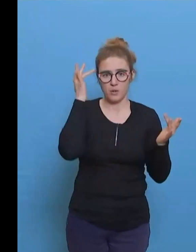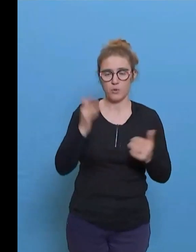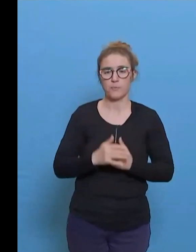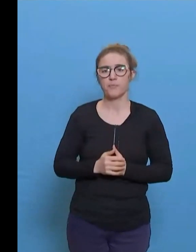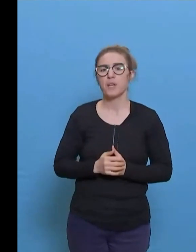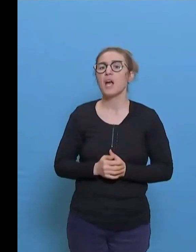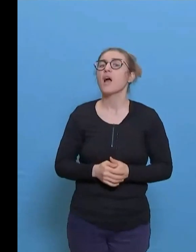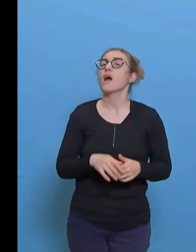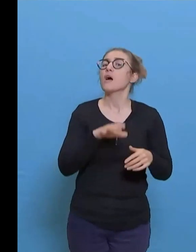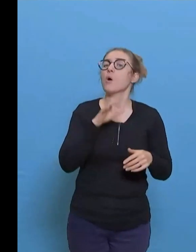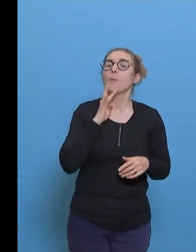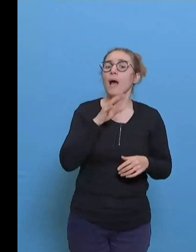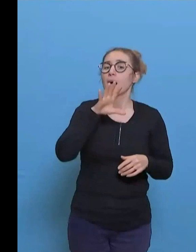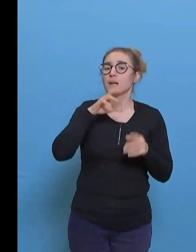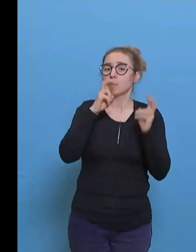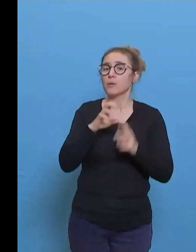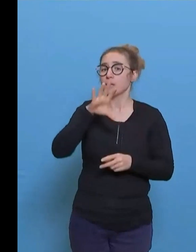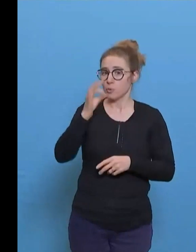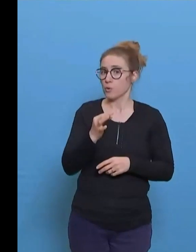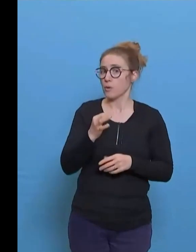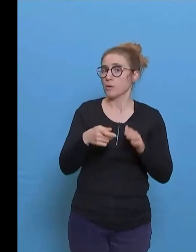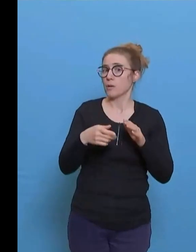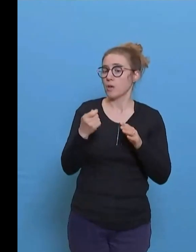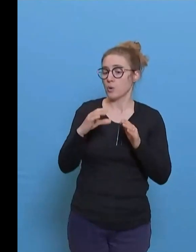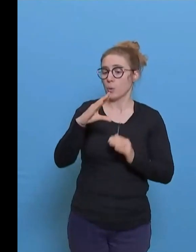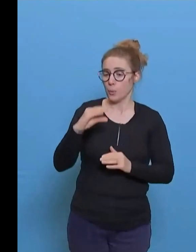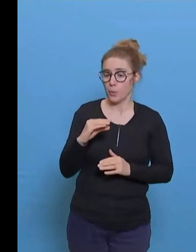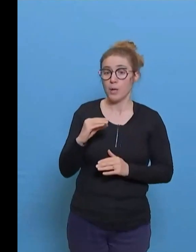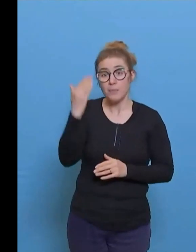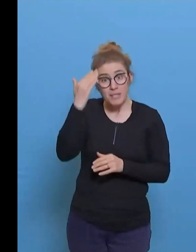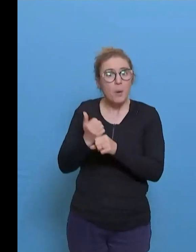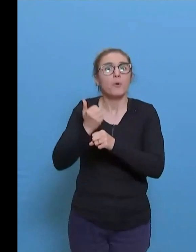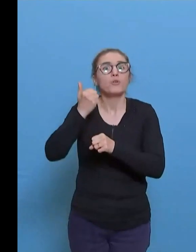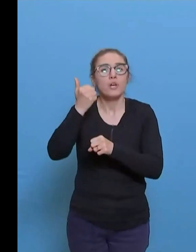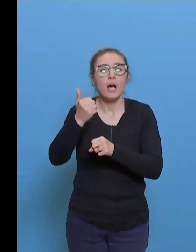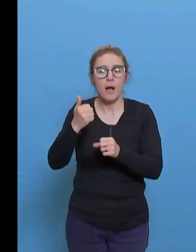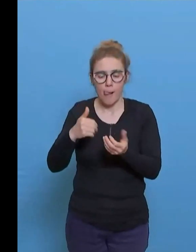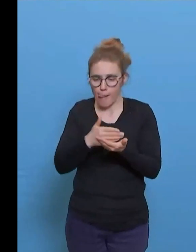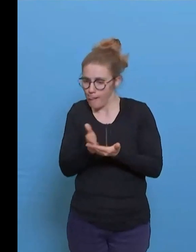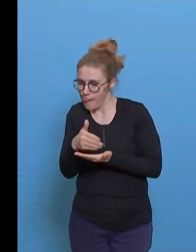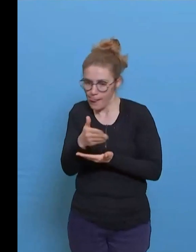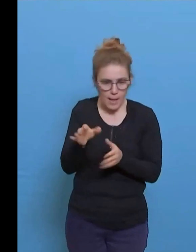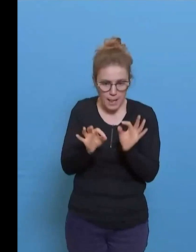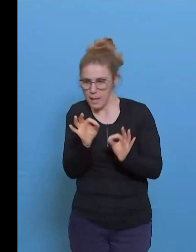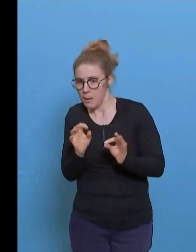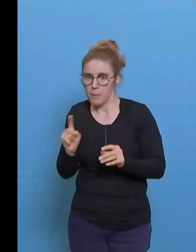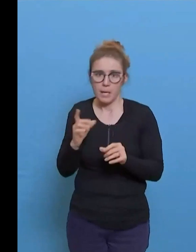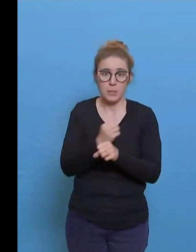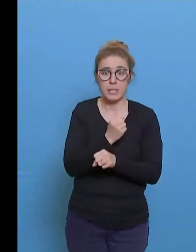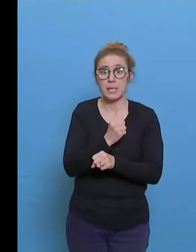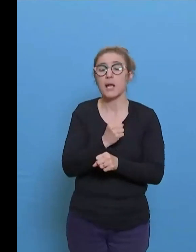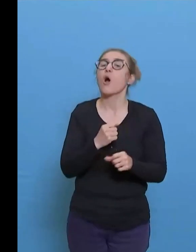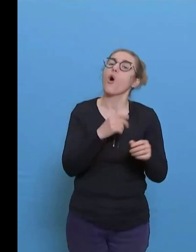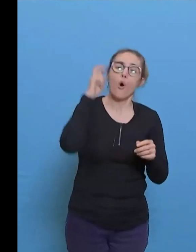environ de 5% de ses fonds. Eh bien, l'année prochaine, si nous ne corrigeons pas la trajectoire, ce que nous essayons de faire avec Angers